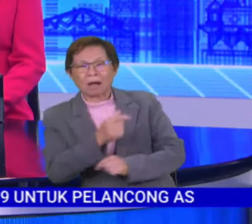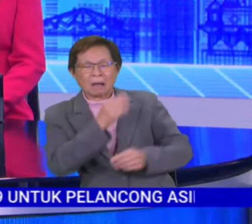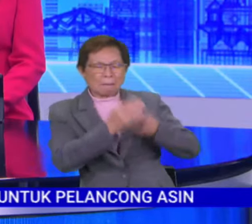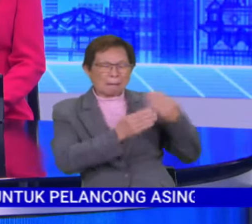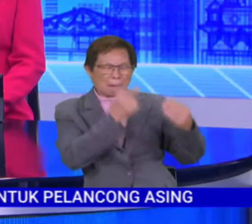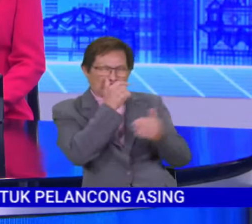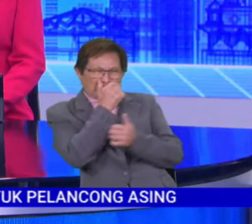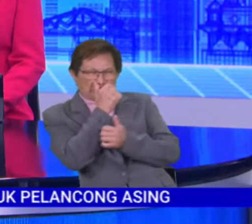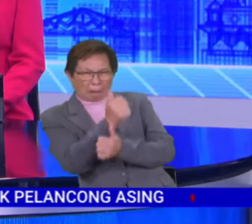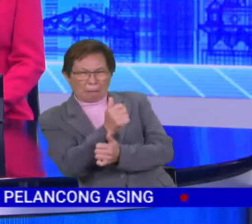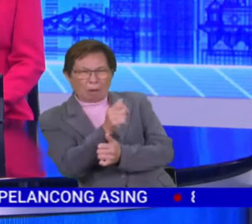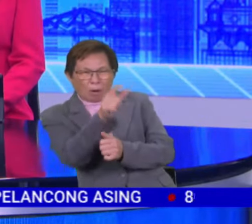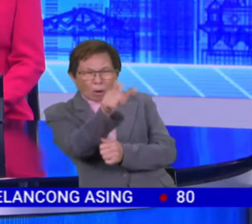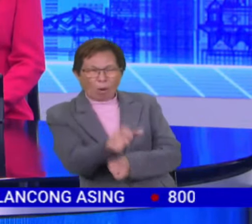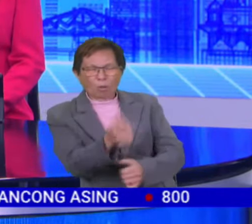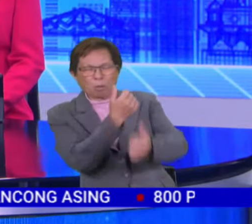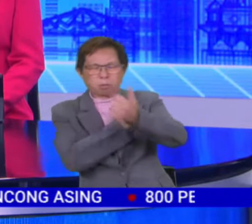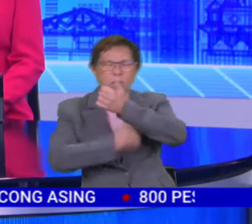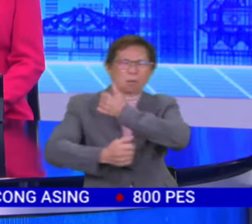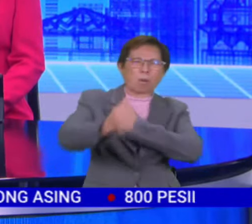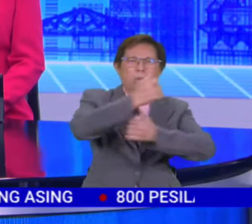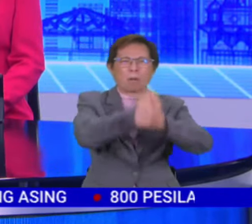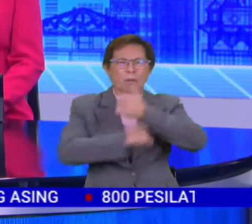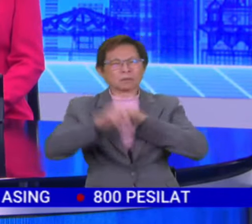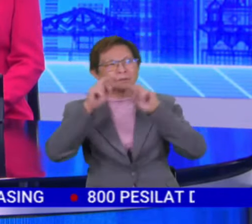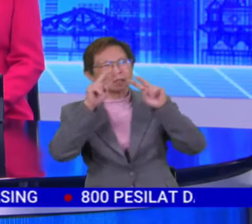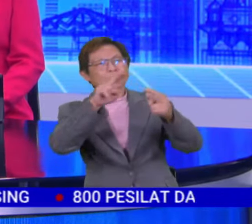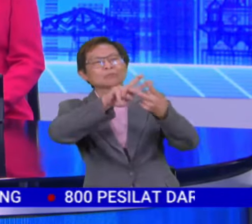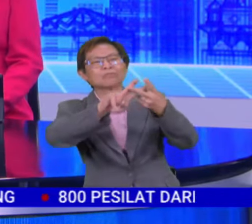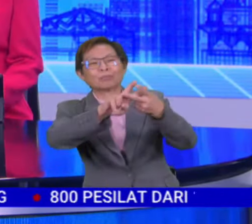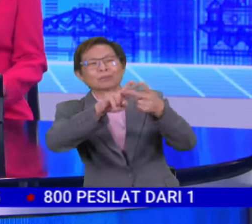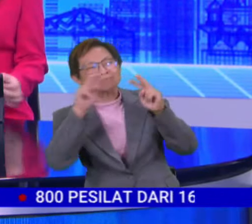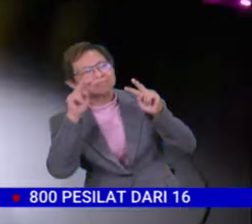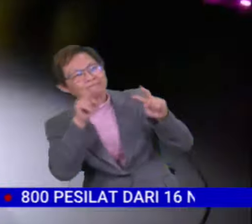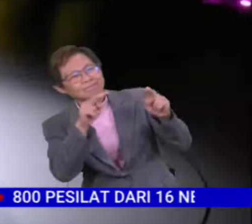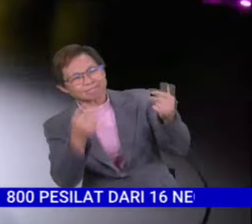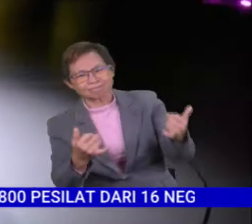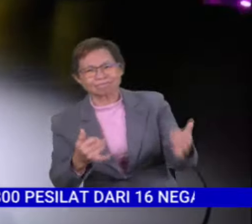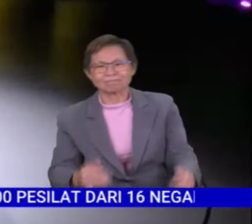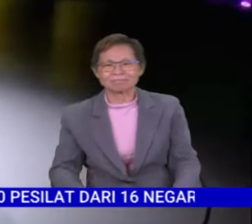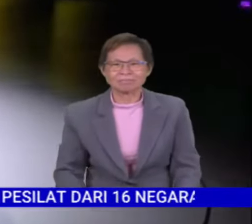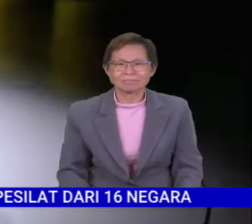menarik Sandra, si orang hutan. Nak tahu, saksikan dalam segmen Hashtag.